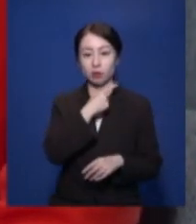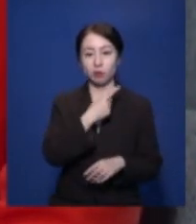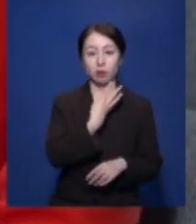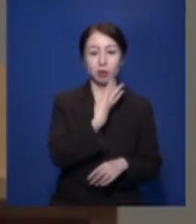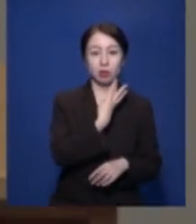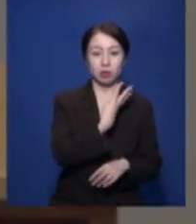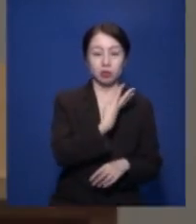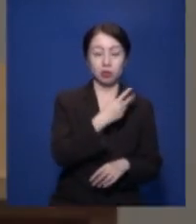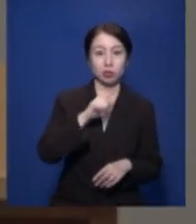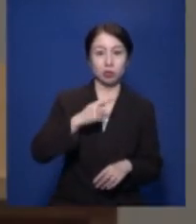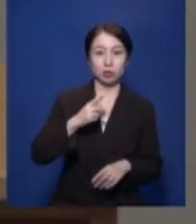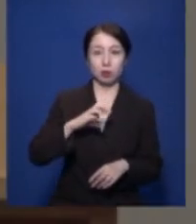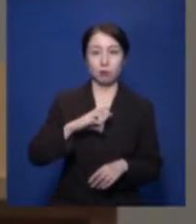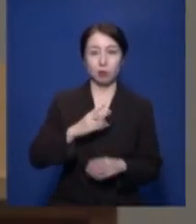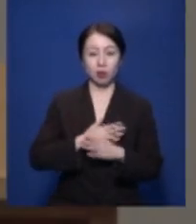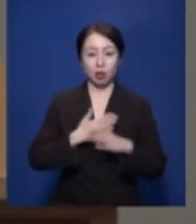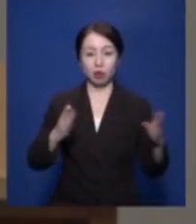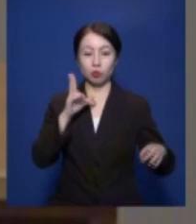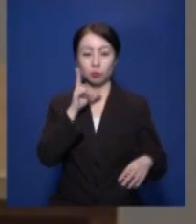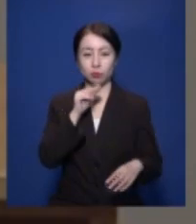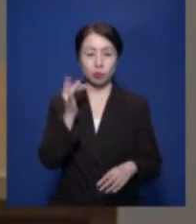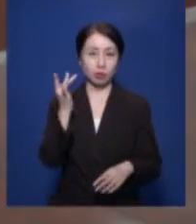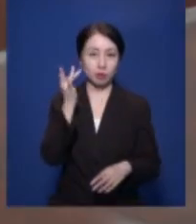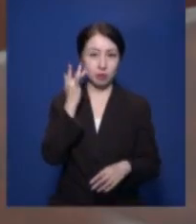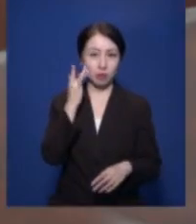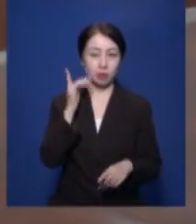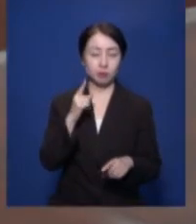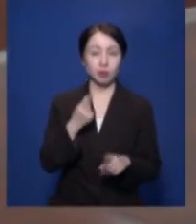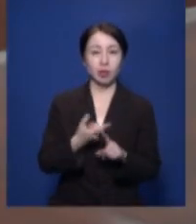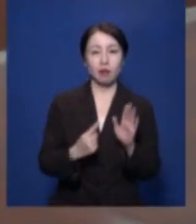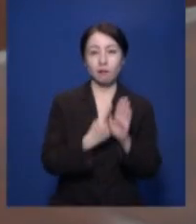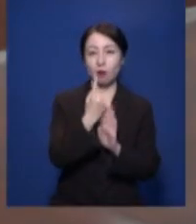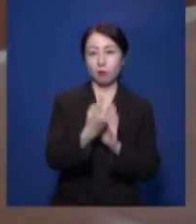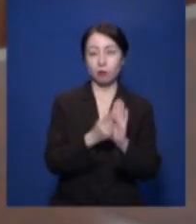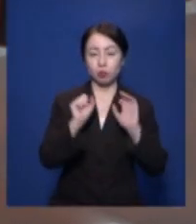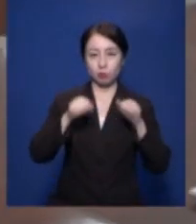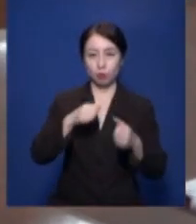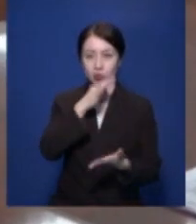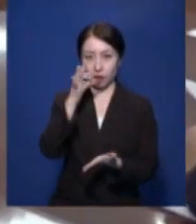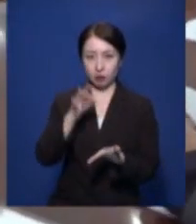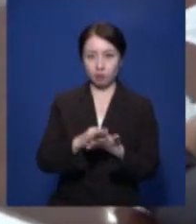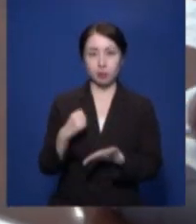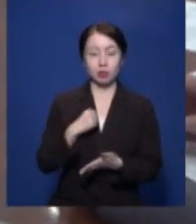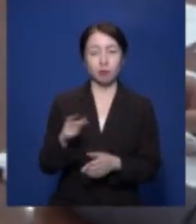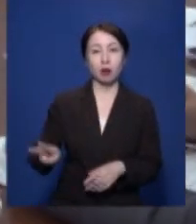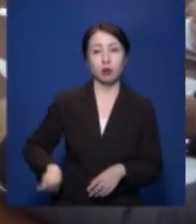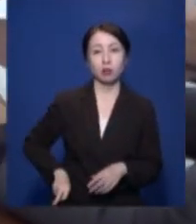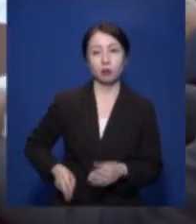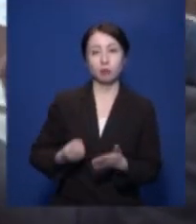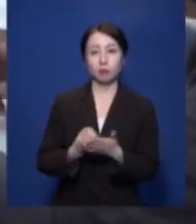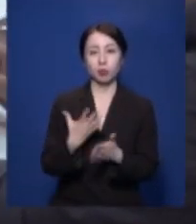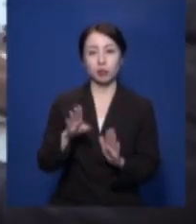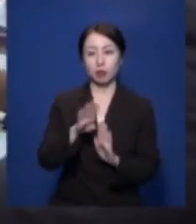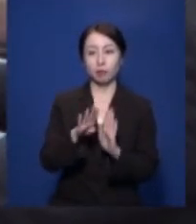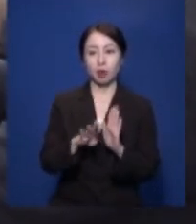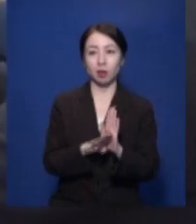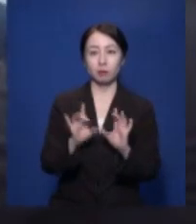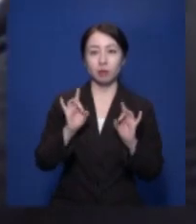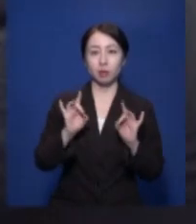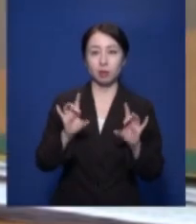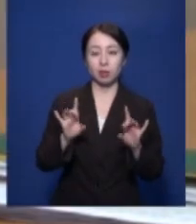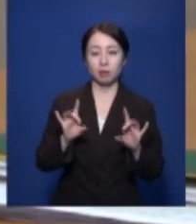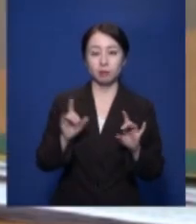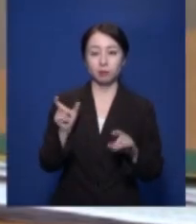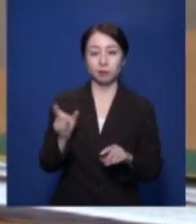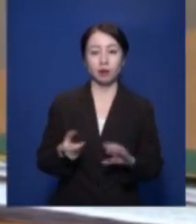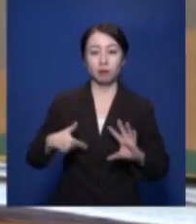миллиона ПСД. Вот ровные цифры, они всегда нас смущают. На эти вопросы могут ответить сами администраторы бюджетных программ, пояснила